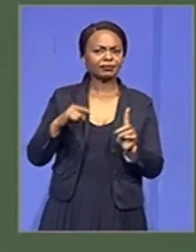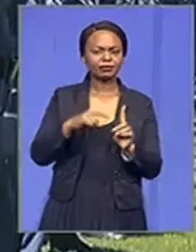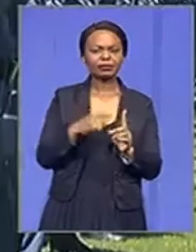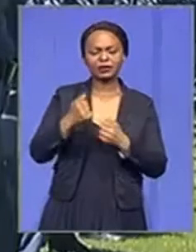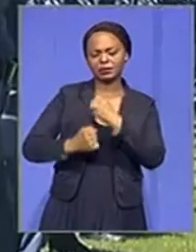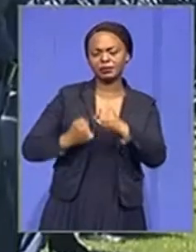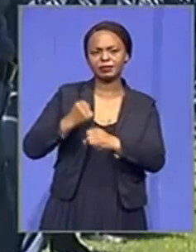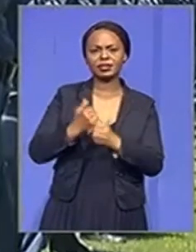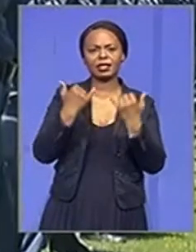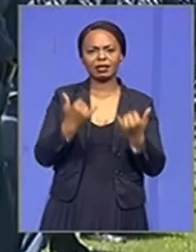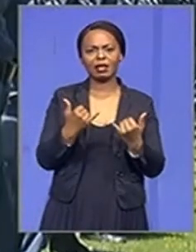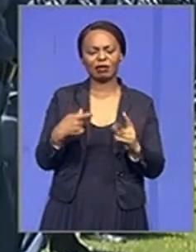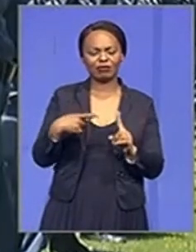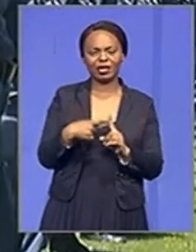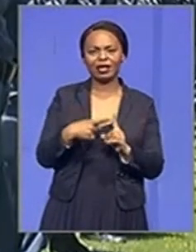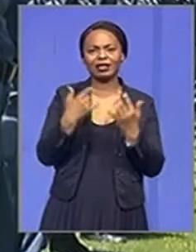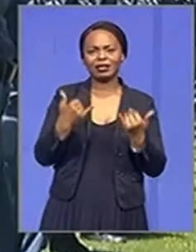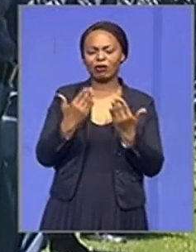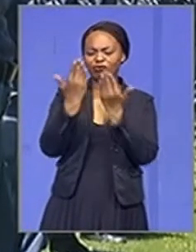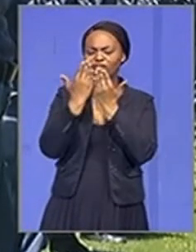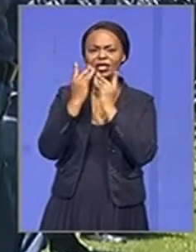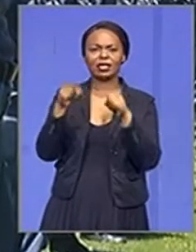o setse a fetile ke nako ya go ba moithuti ka